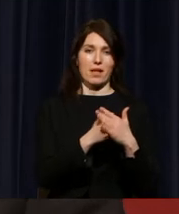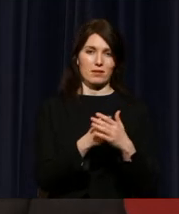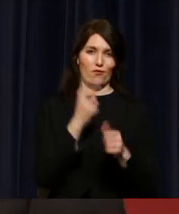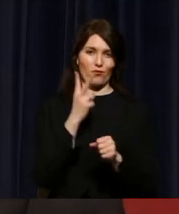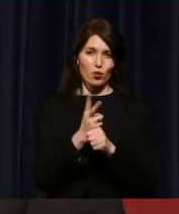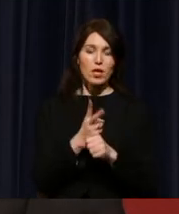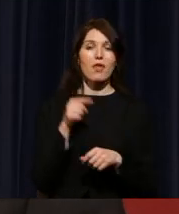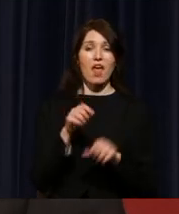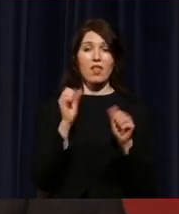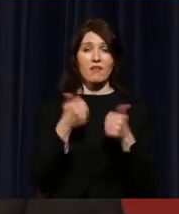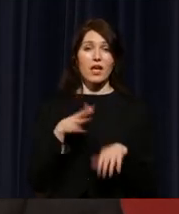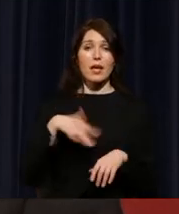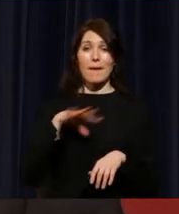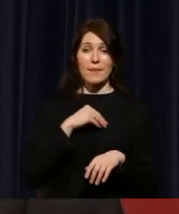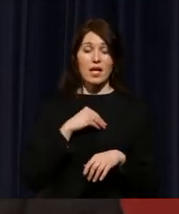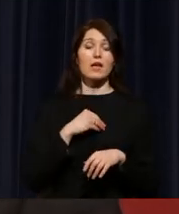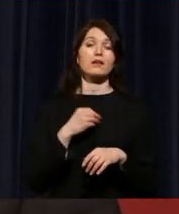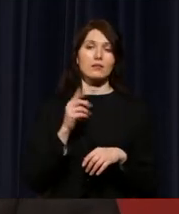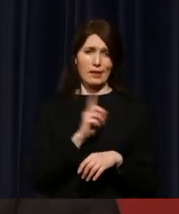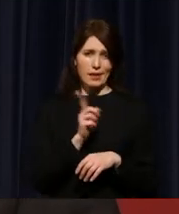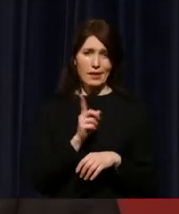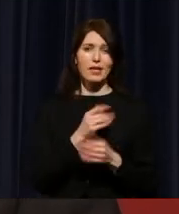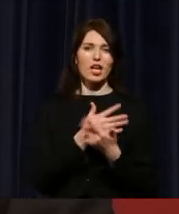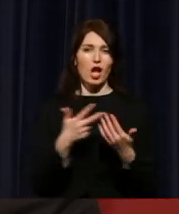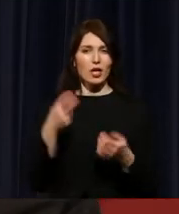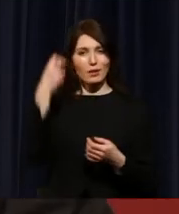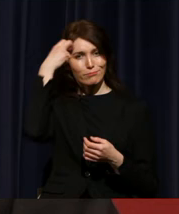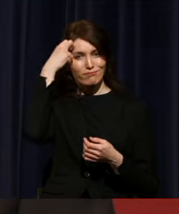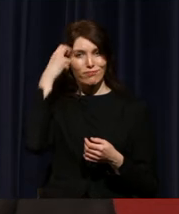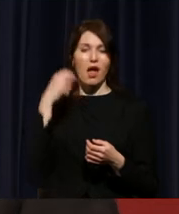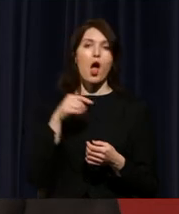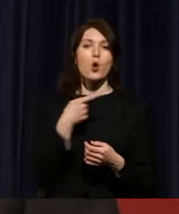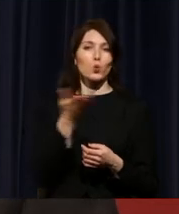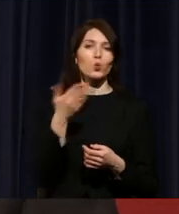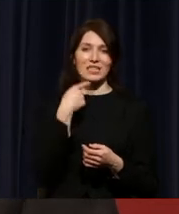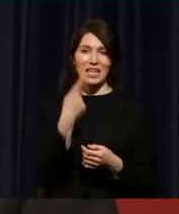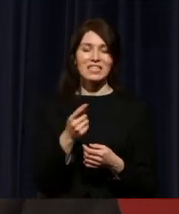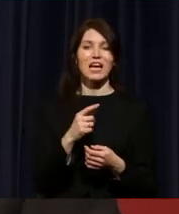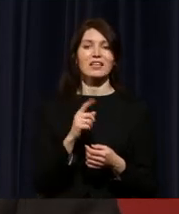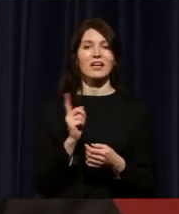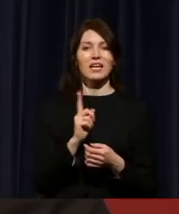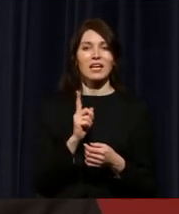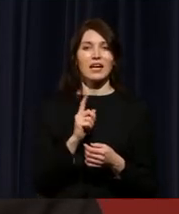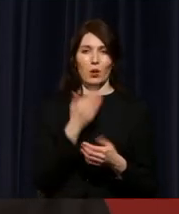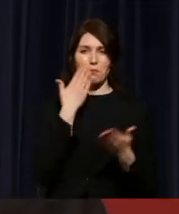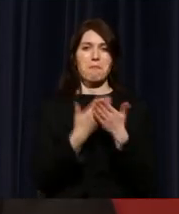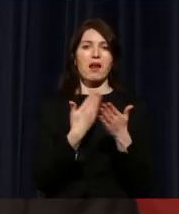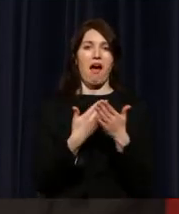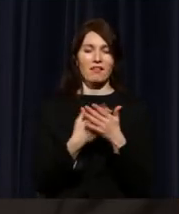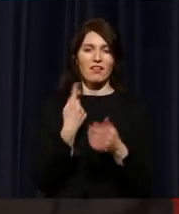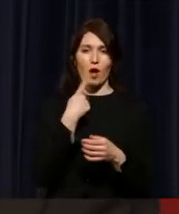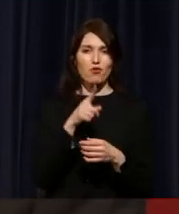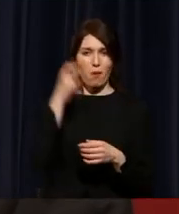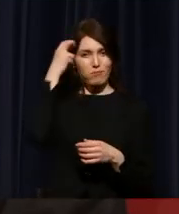veidā mēs nu, jā, ir dažādi mīti. Tas, ar citu, ko jūs teicām, ir viens no, nodemonstrējāt, ir viens